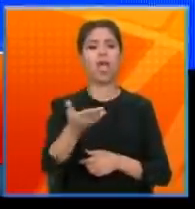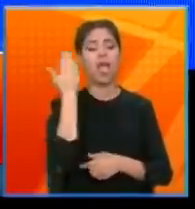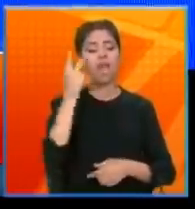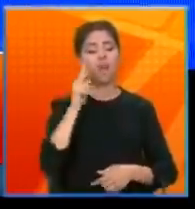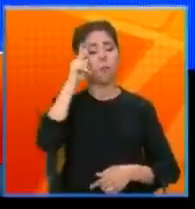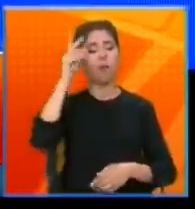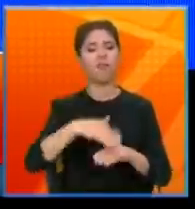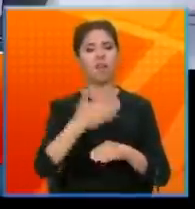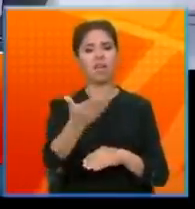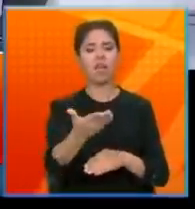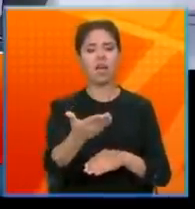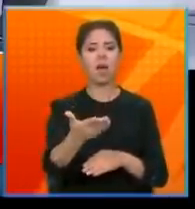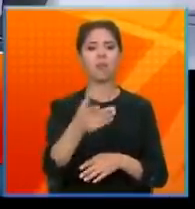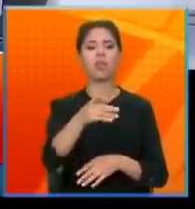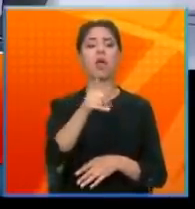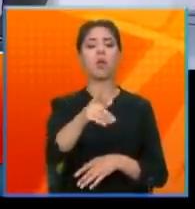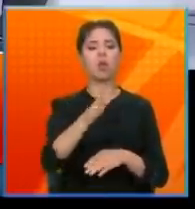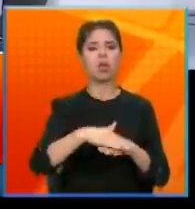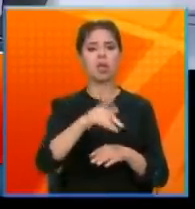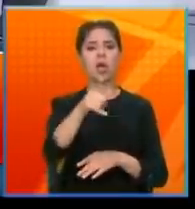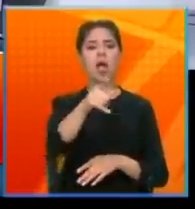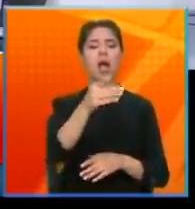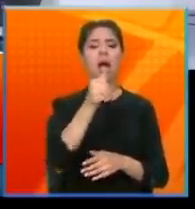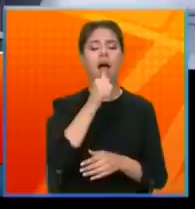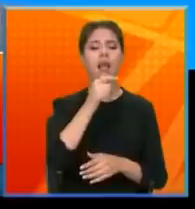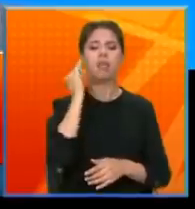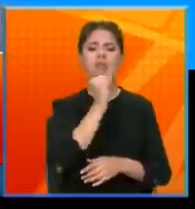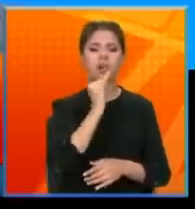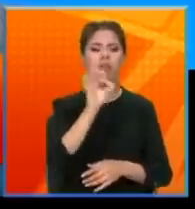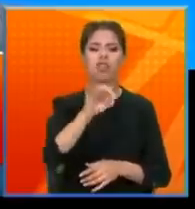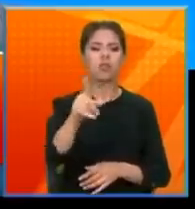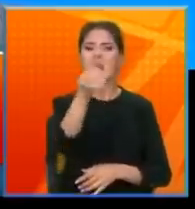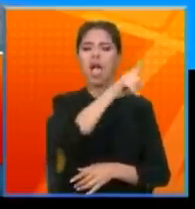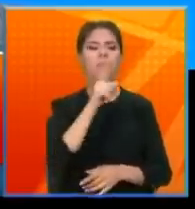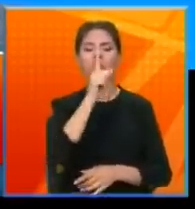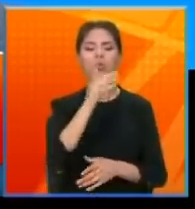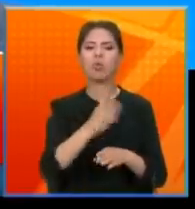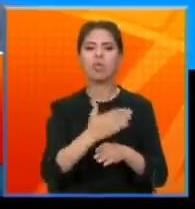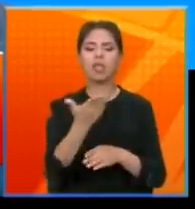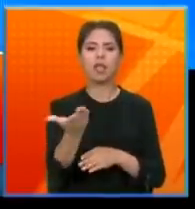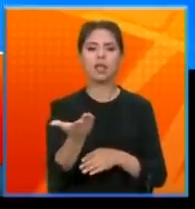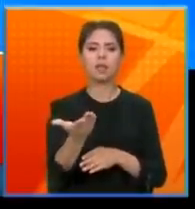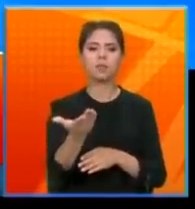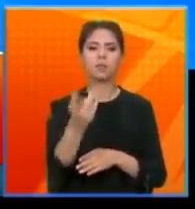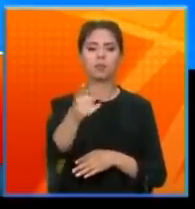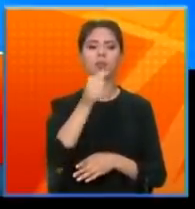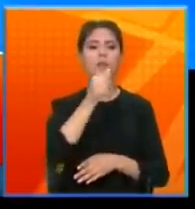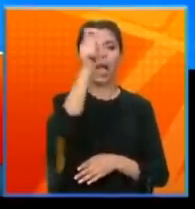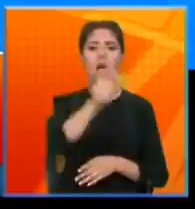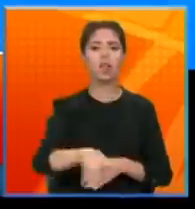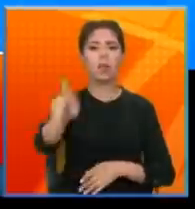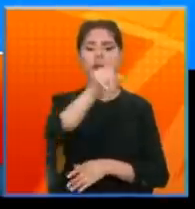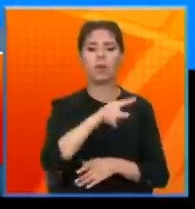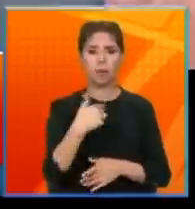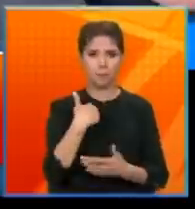oynadı. Oynamadım diyemez. Burada mafya dediniz. Adamın arkasından salladınız. Şimdi hiçbir şey söylemiyorsunuz. Ondan sonra bu adam da burada kimse